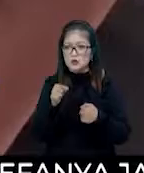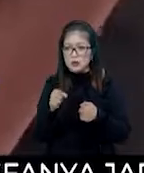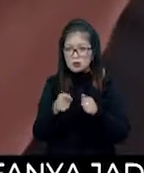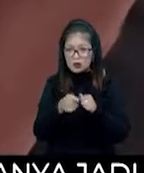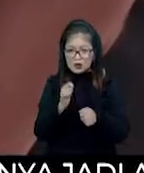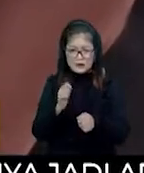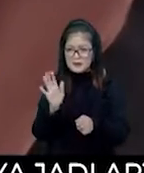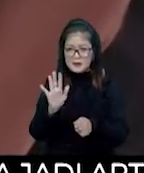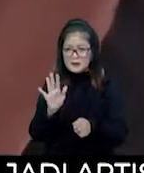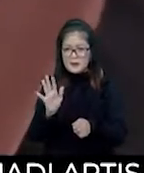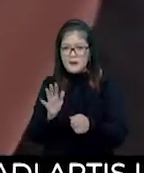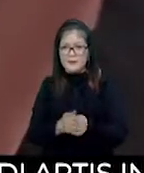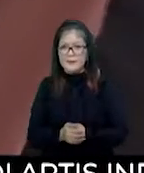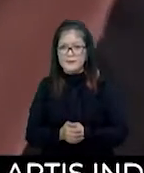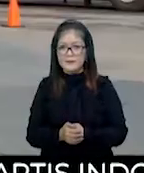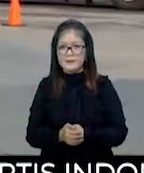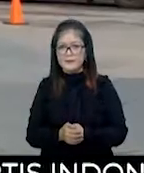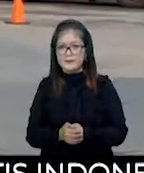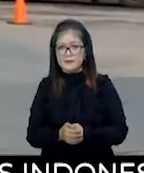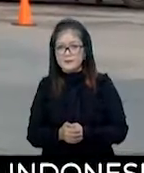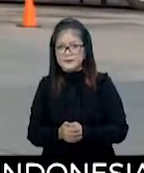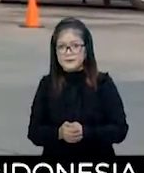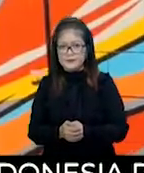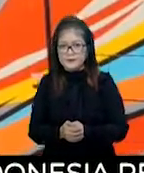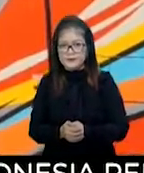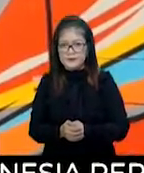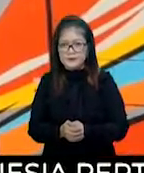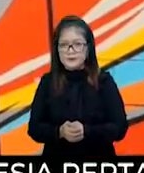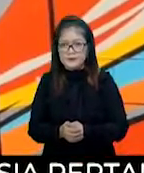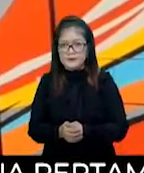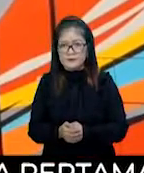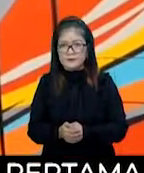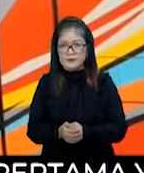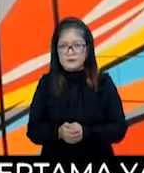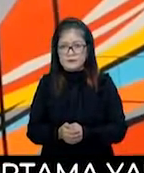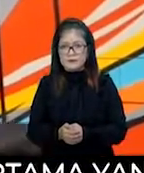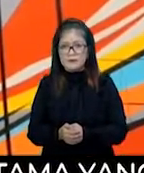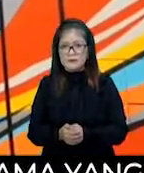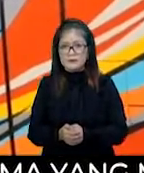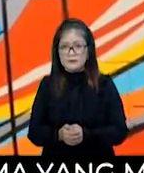COVID-19 saat akan mudik. Dari Jakarta, Rio Manik, iNews melaporkan.